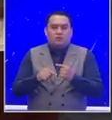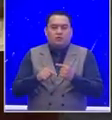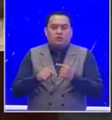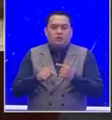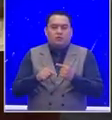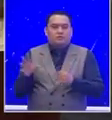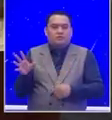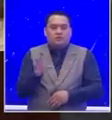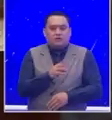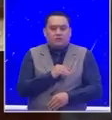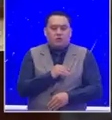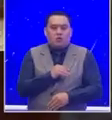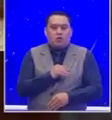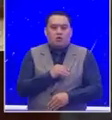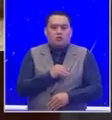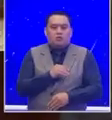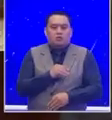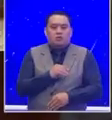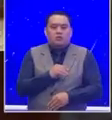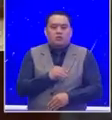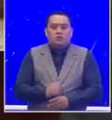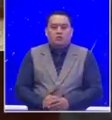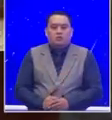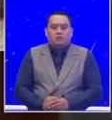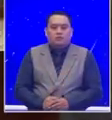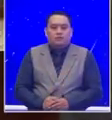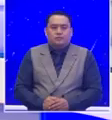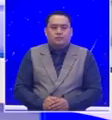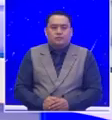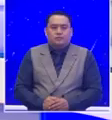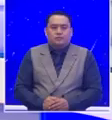благосостояния всего человеческого капитала.